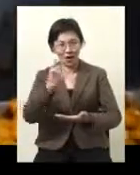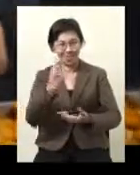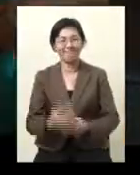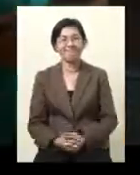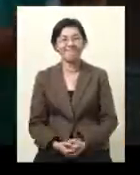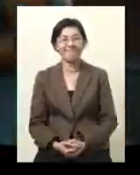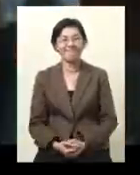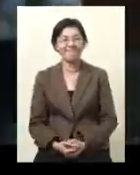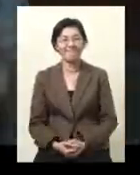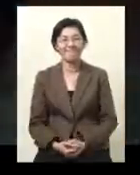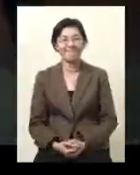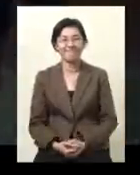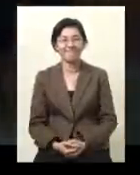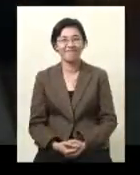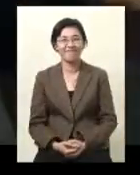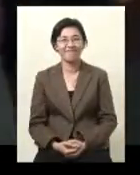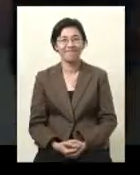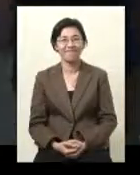นี้ก่อน